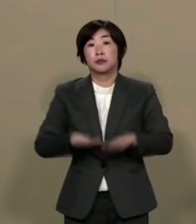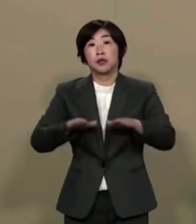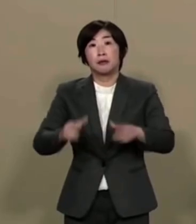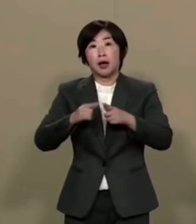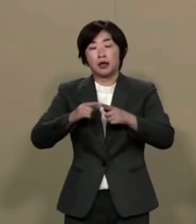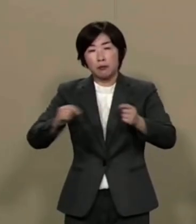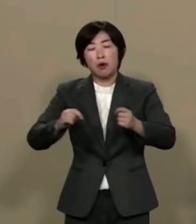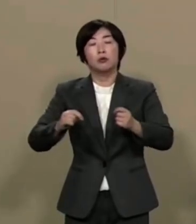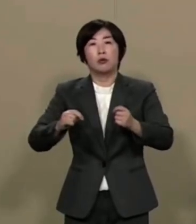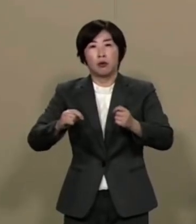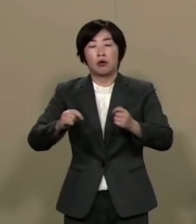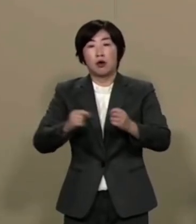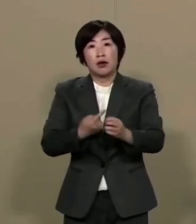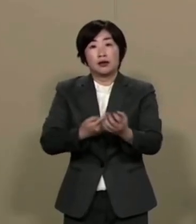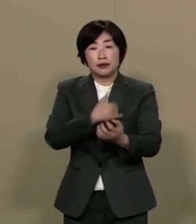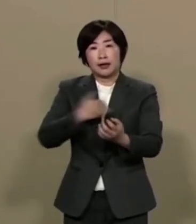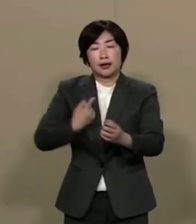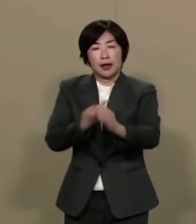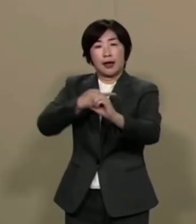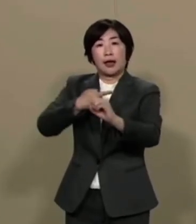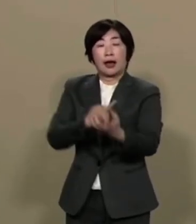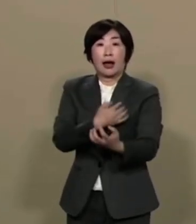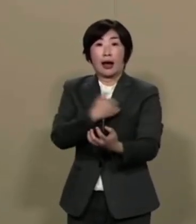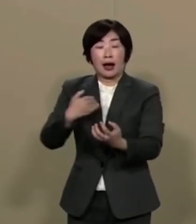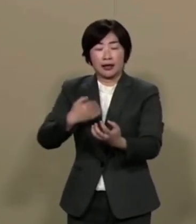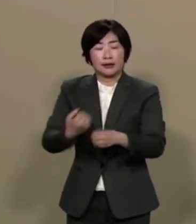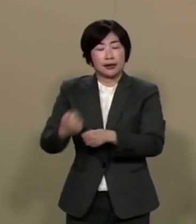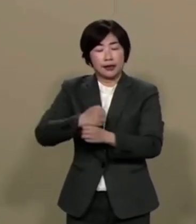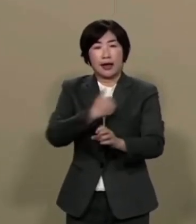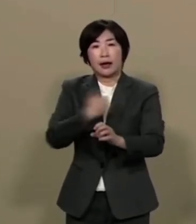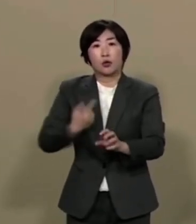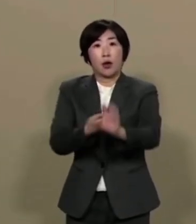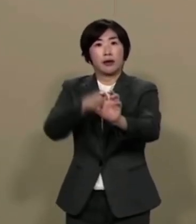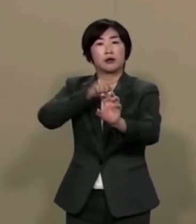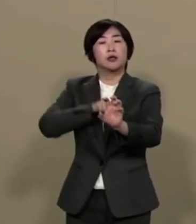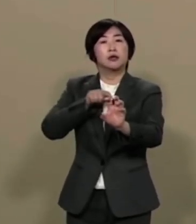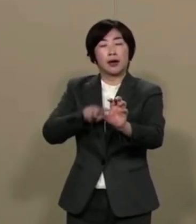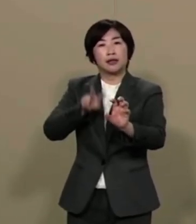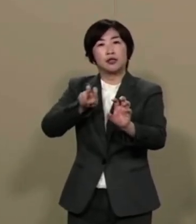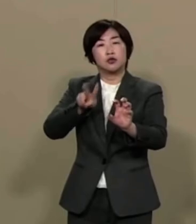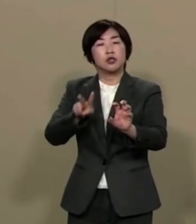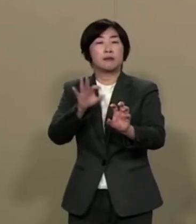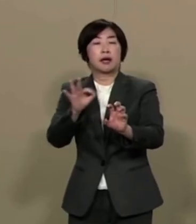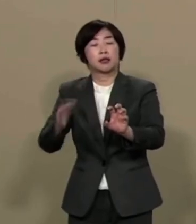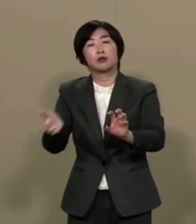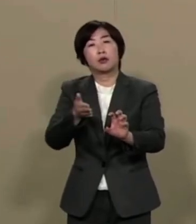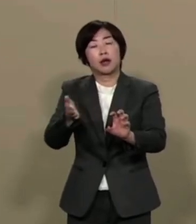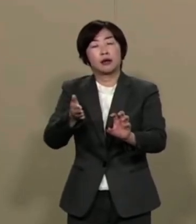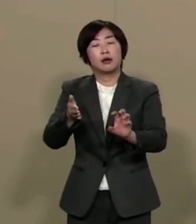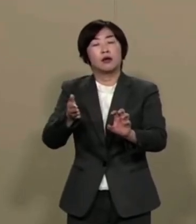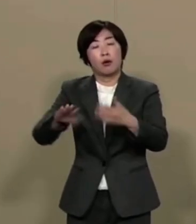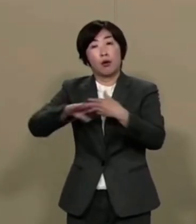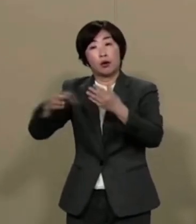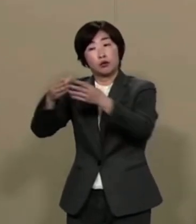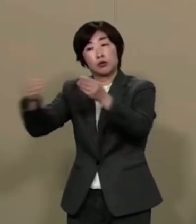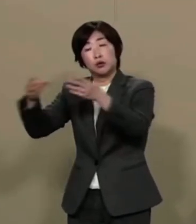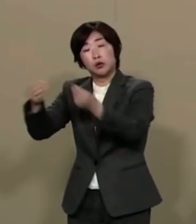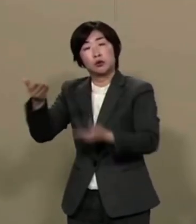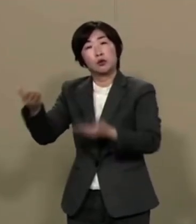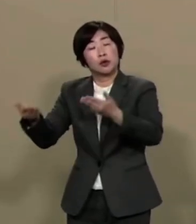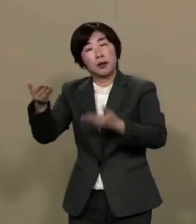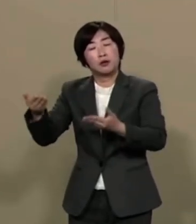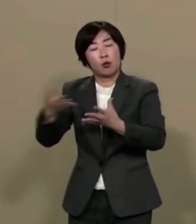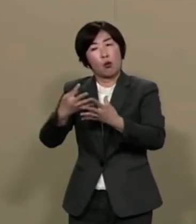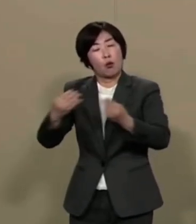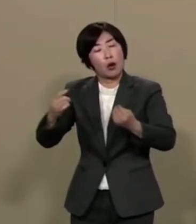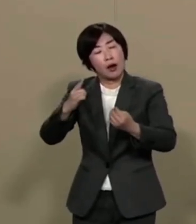日本の再生可能エネルギー率は約26ぐらいまこれは先進国の中では必ずしも多いとは言えないのですが日本の